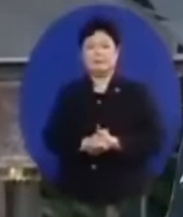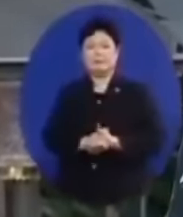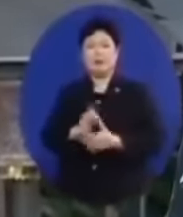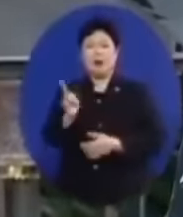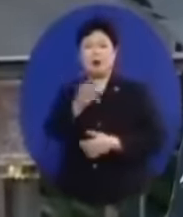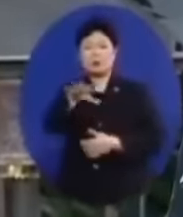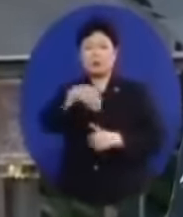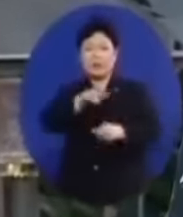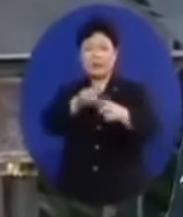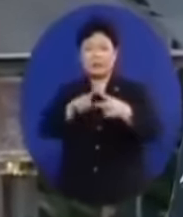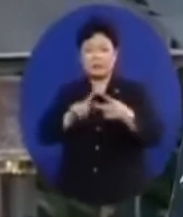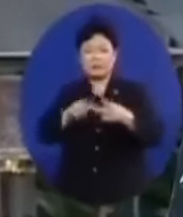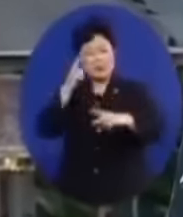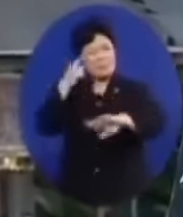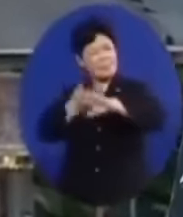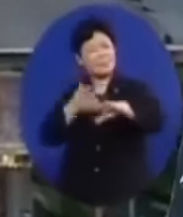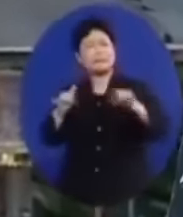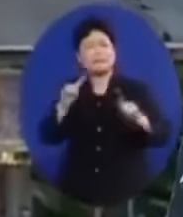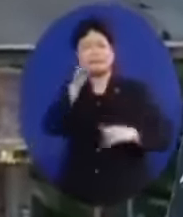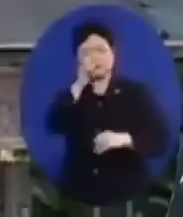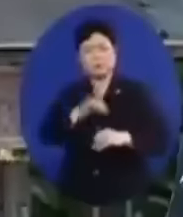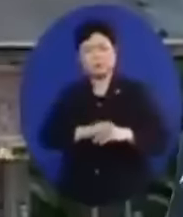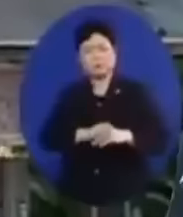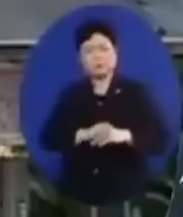어디 가도 반대하는 사람은 있습니다.